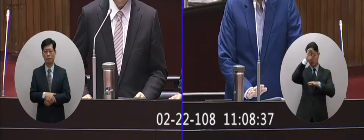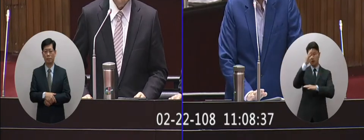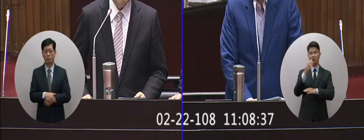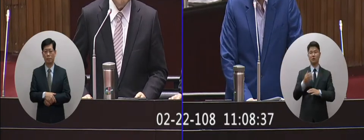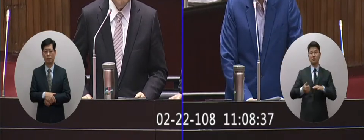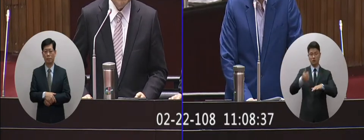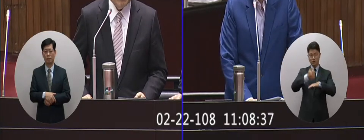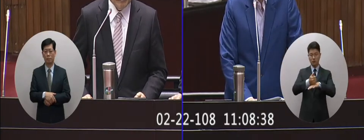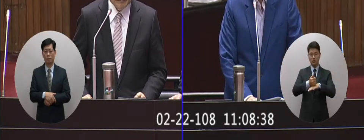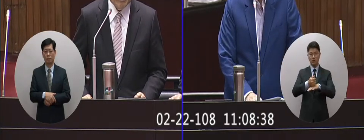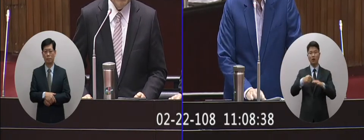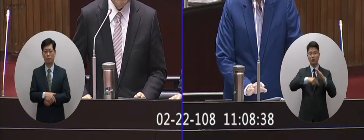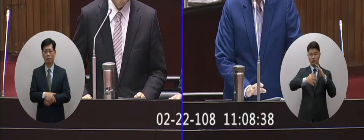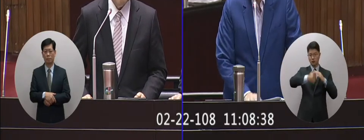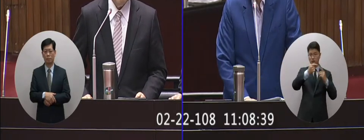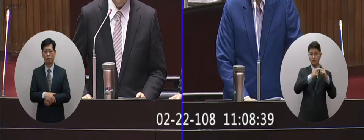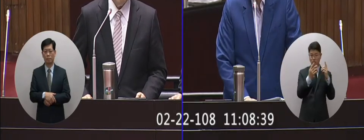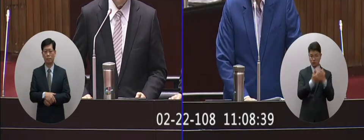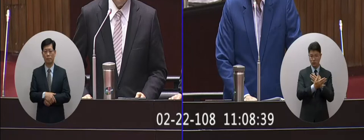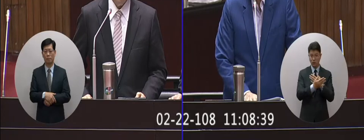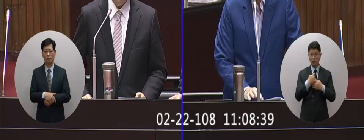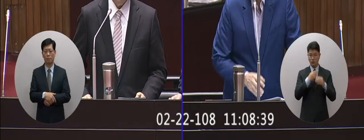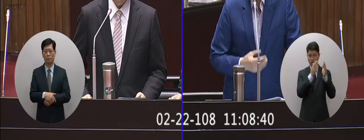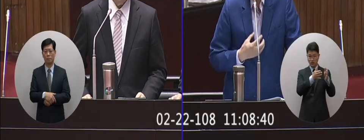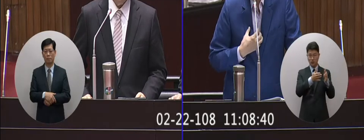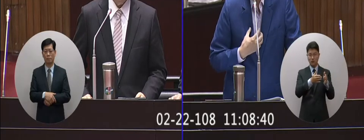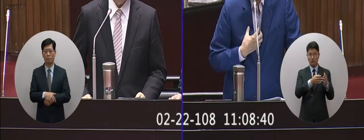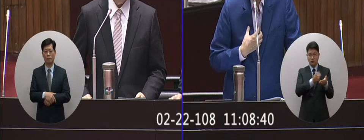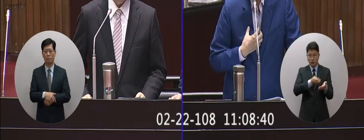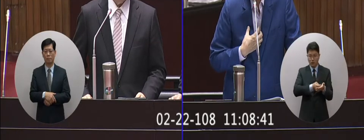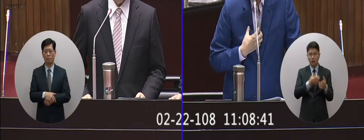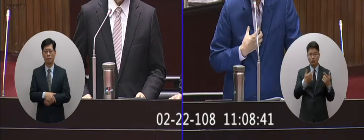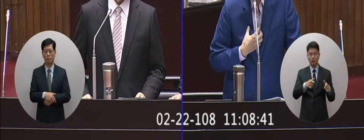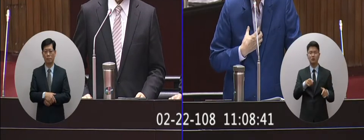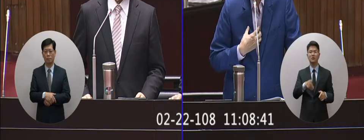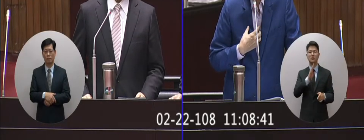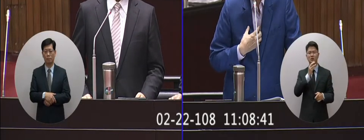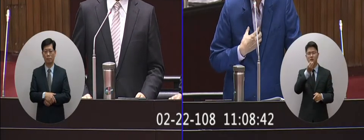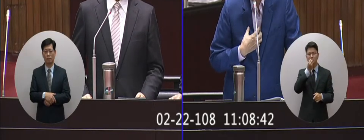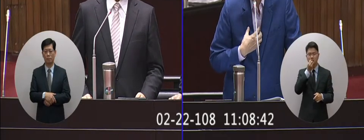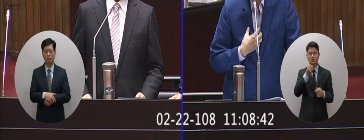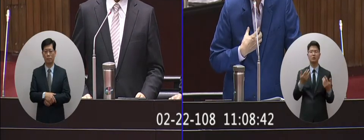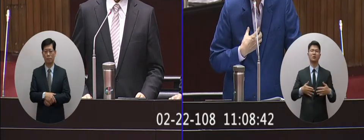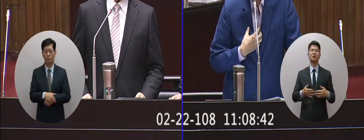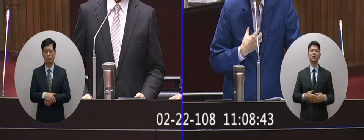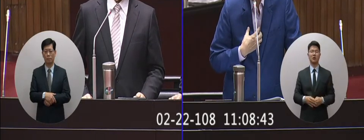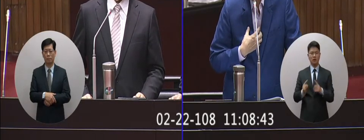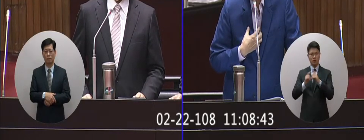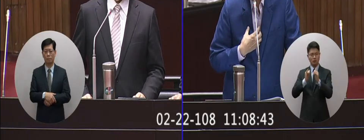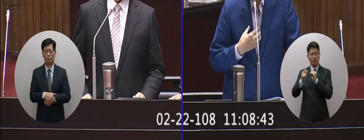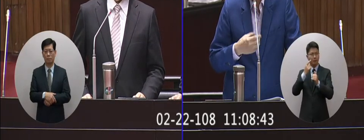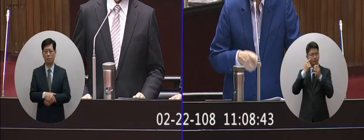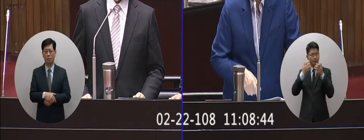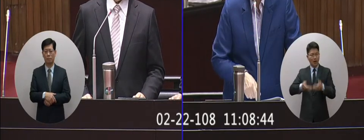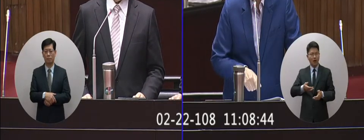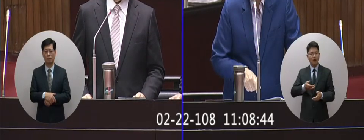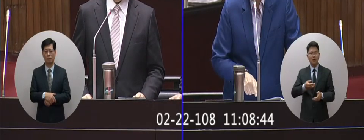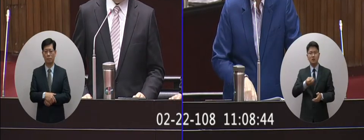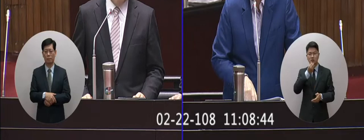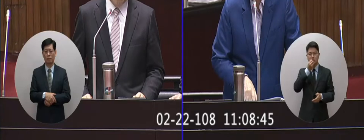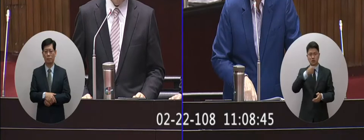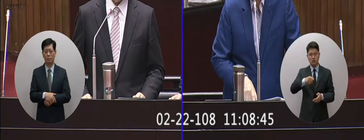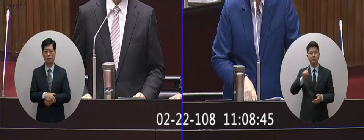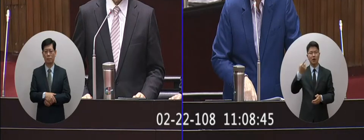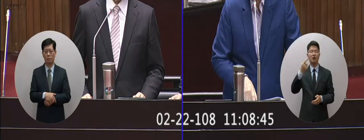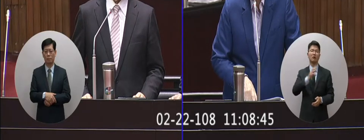不对你苛责，这个问题啊，是吃的问题。民以食为天，赶快要去解